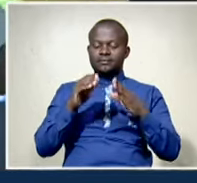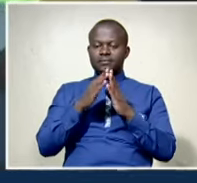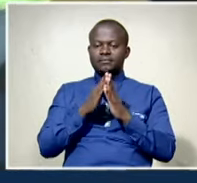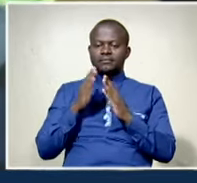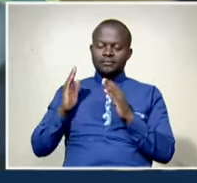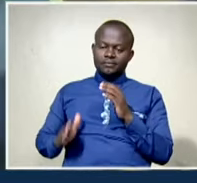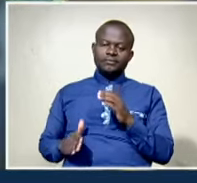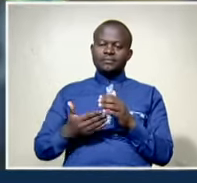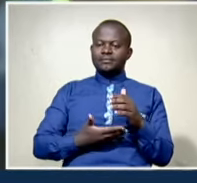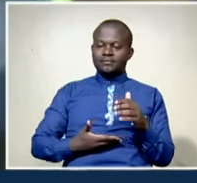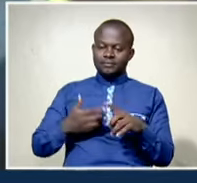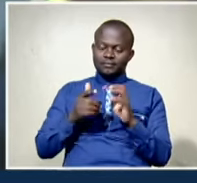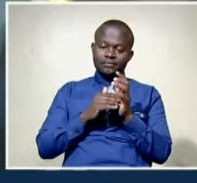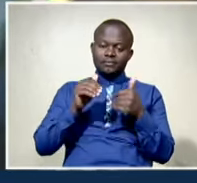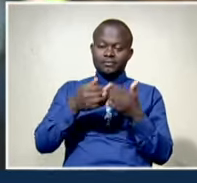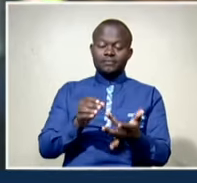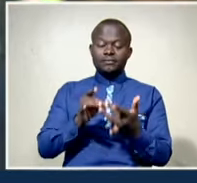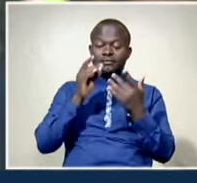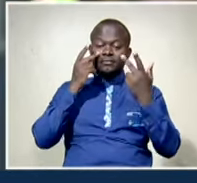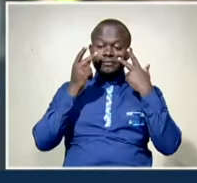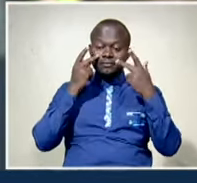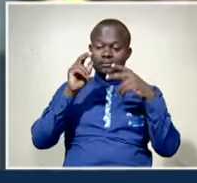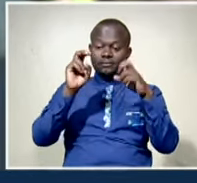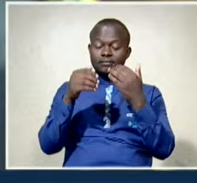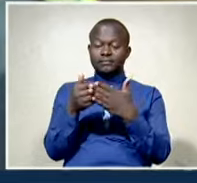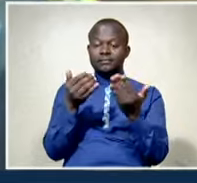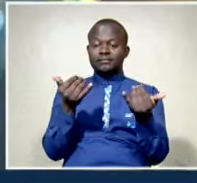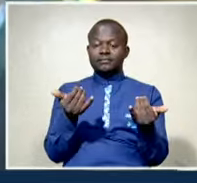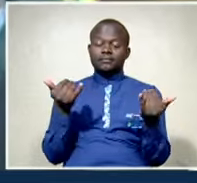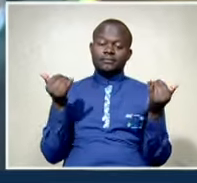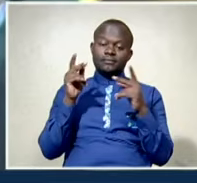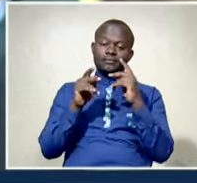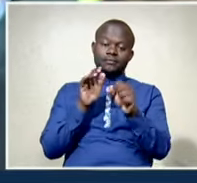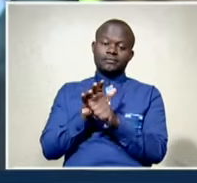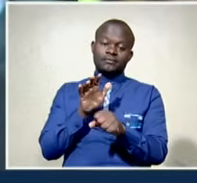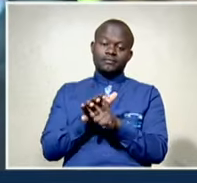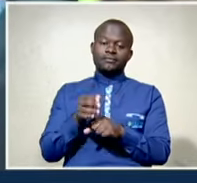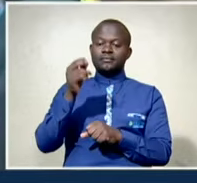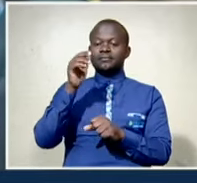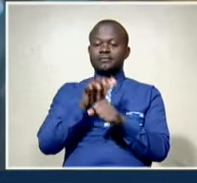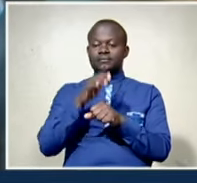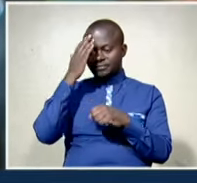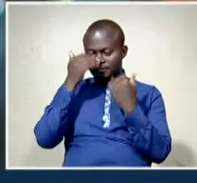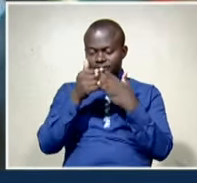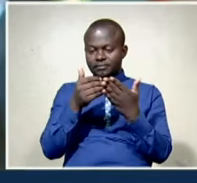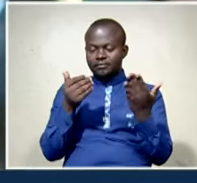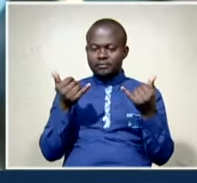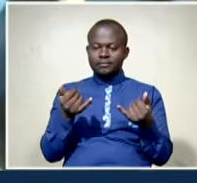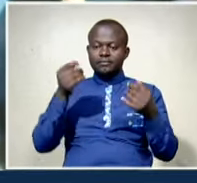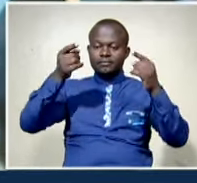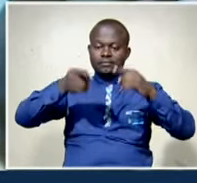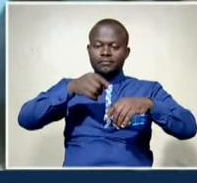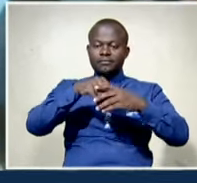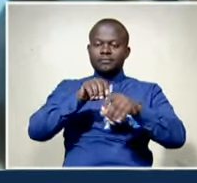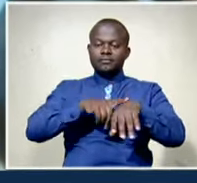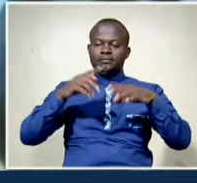bari barinyotewe ariko by'umwihariko wabonye ko no kubwitabire riri ku rwego rwo hejuru cyane cyane ko habonetse